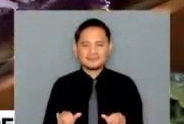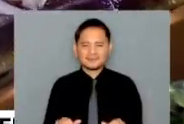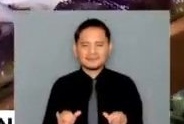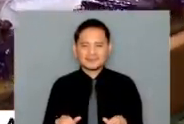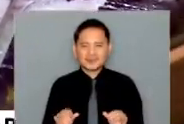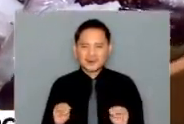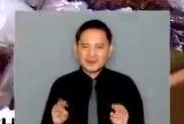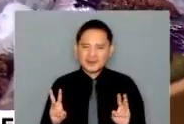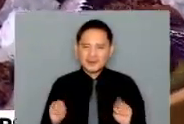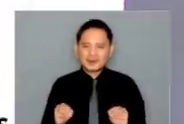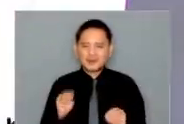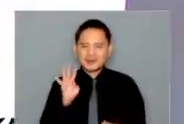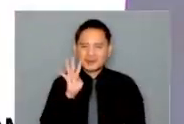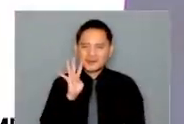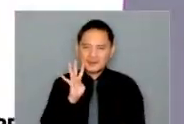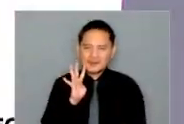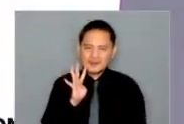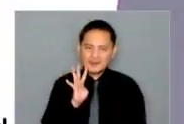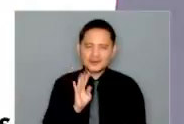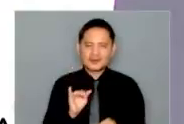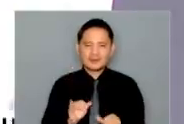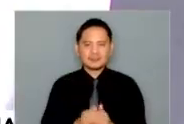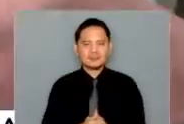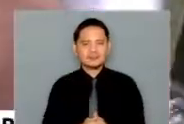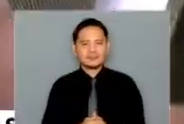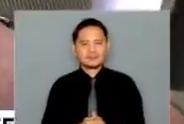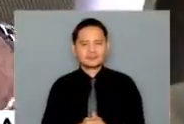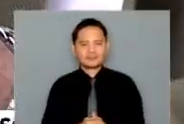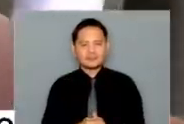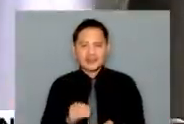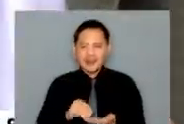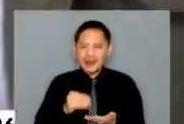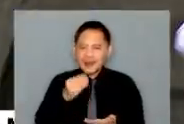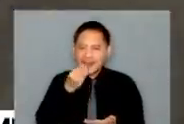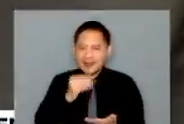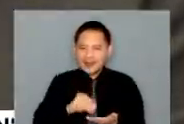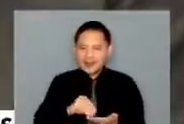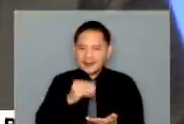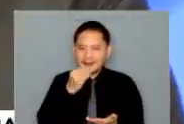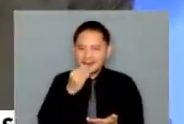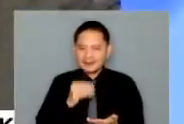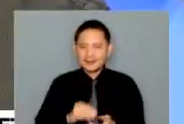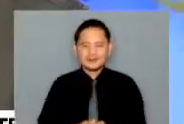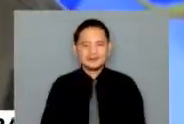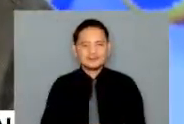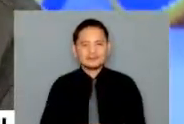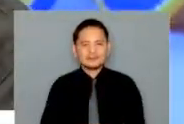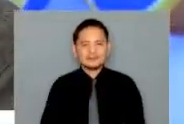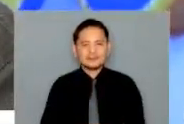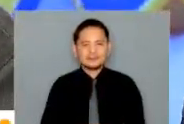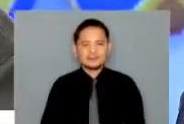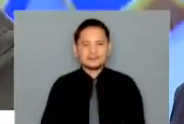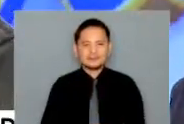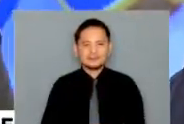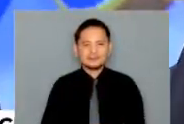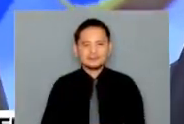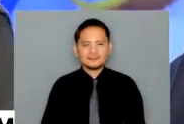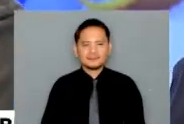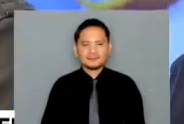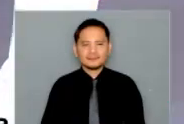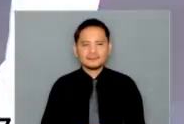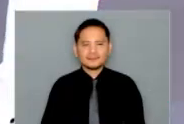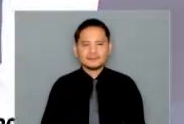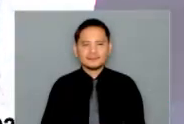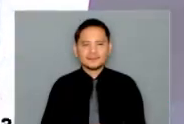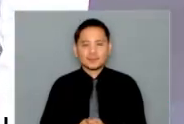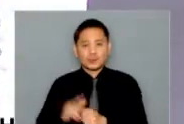may kape. Alimitin po. Kasama sa ano? Sa grazing kakanin. Shelf life. Common po, two days lang po namin talaga siya. Na pwedeng